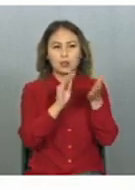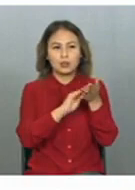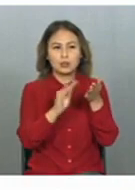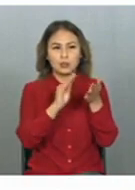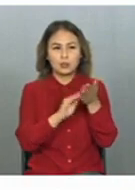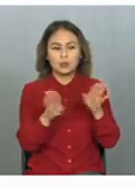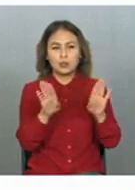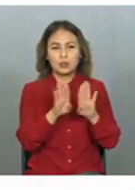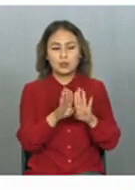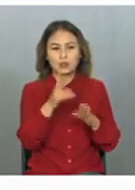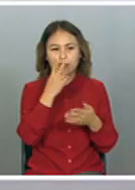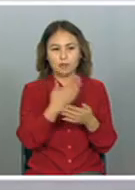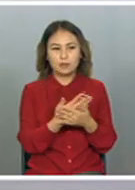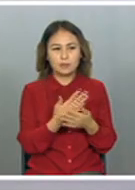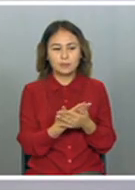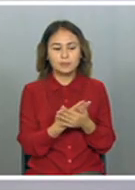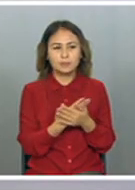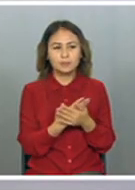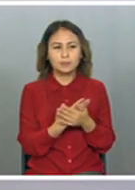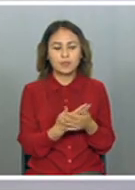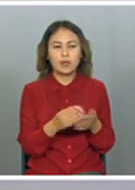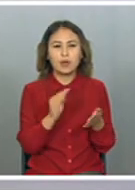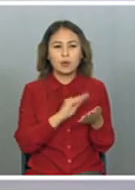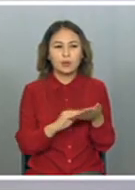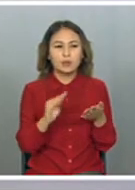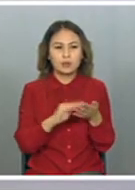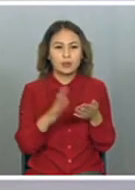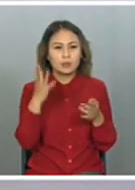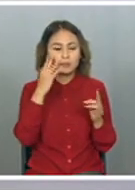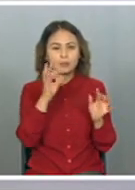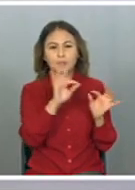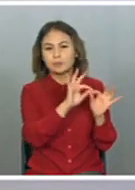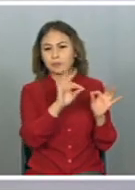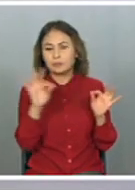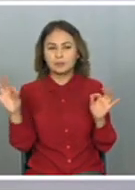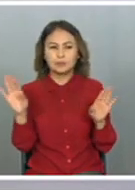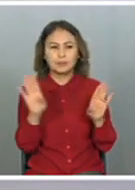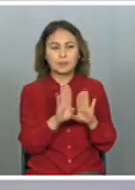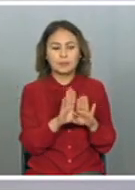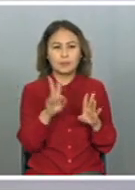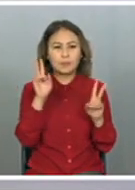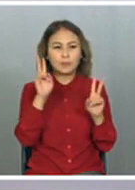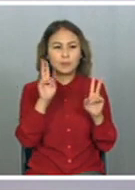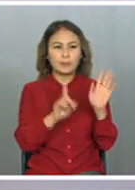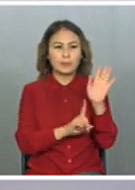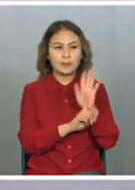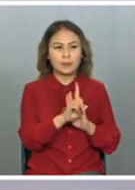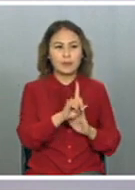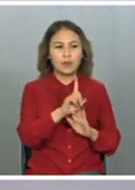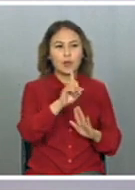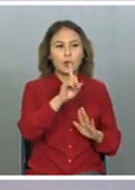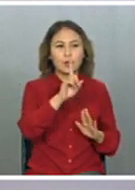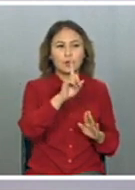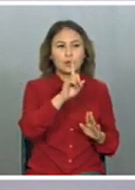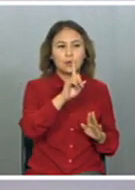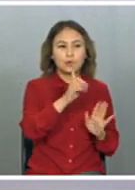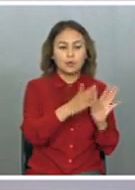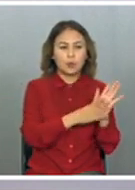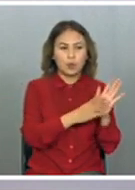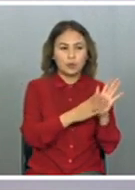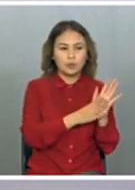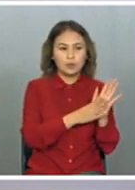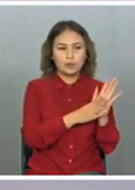координаттық сәуледе көрсетіңіз. Координаттық сәулемізді сызып аламыз. Және бірінші қадам бойынша бөлімінде 9 тұр.